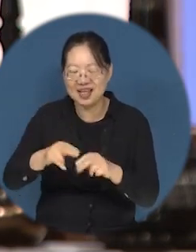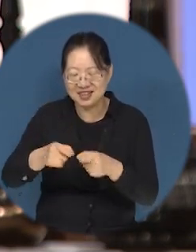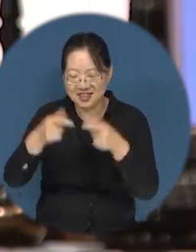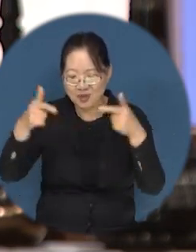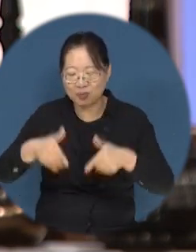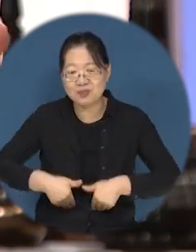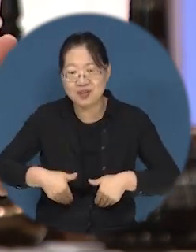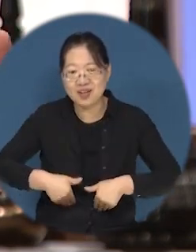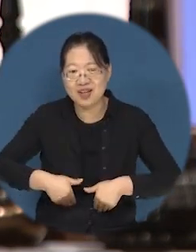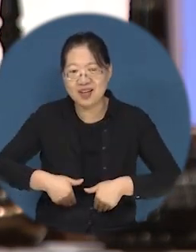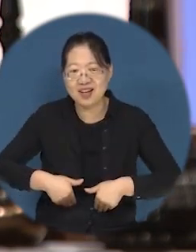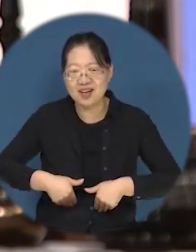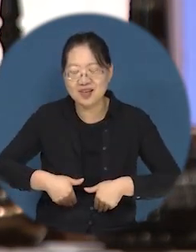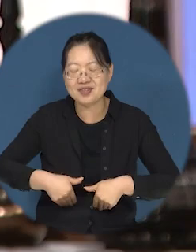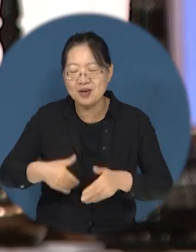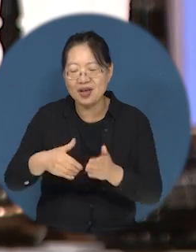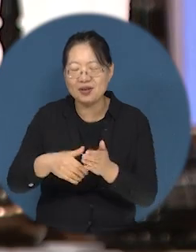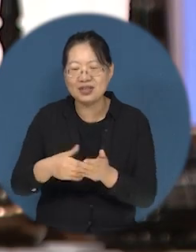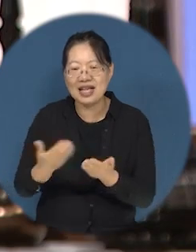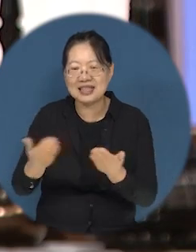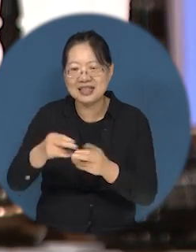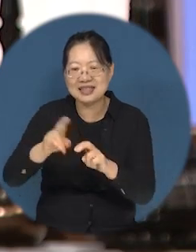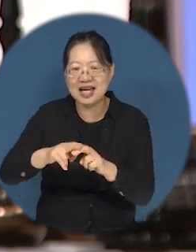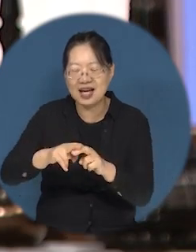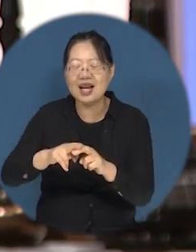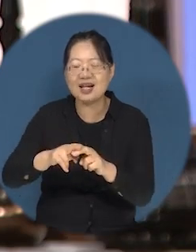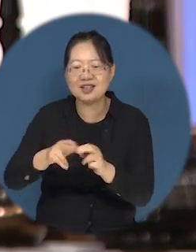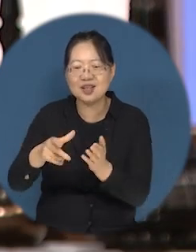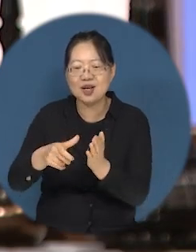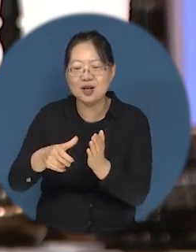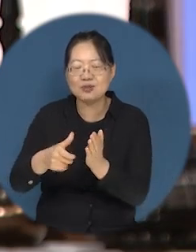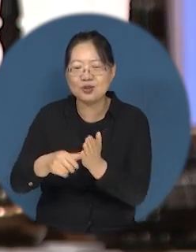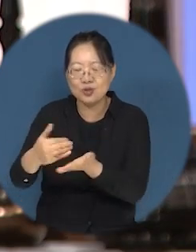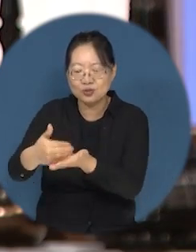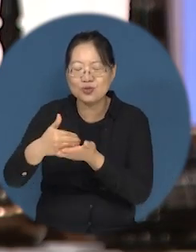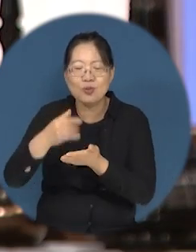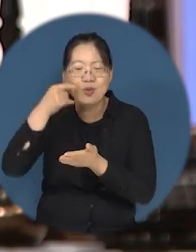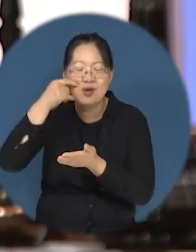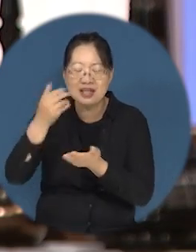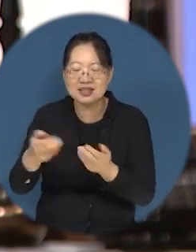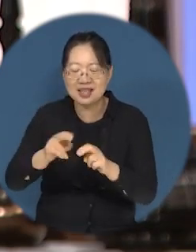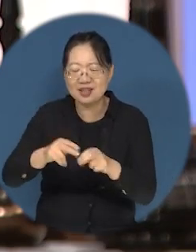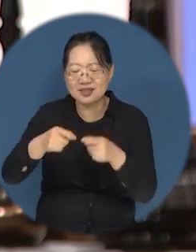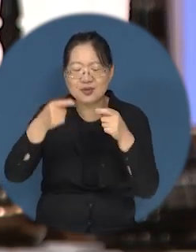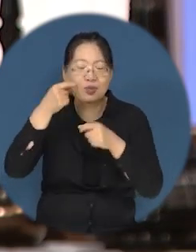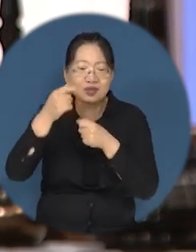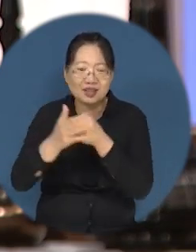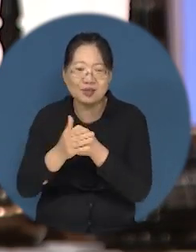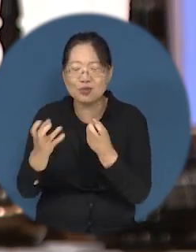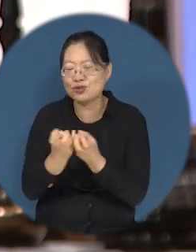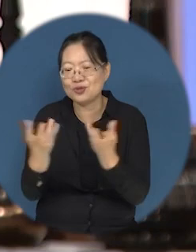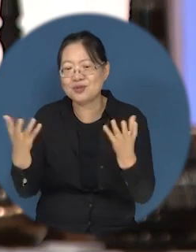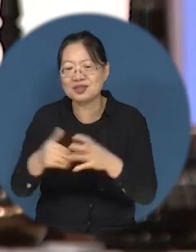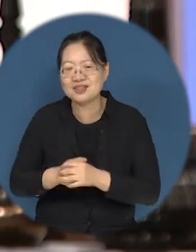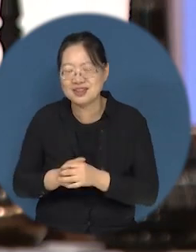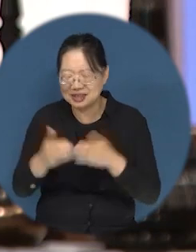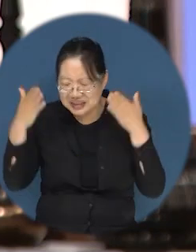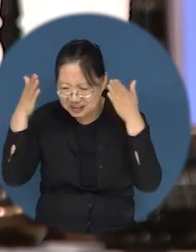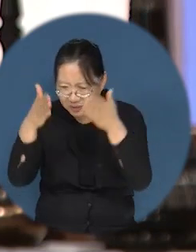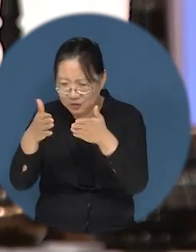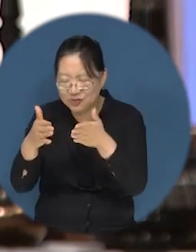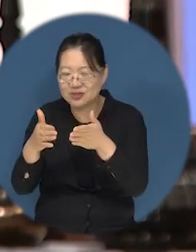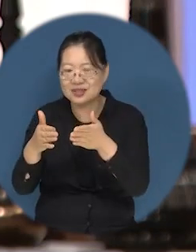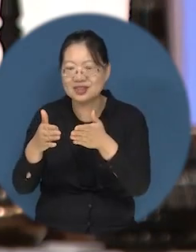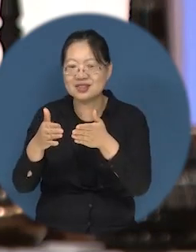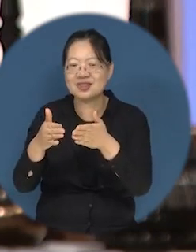늘려야 되는데 이 수주를 못 받으면 일자리를 못 늘리니까. 그렇죠. 예, 그걸 하기 위해서 그냥 총력을 한 거죠. 예.